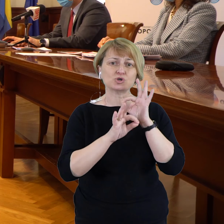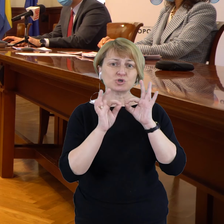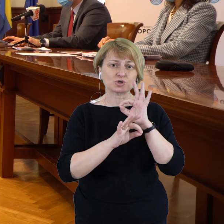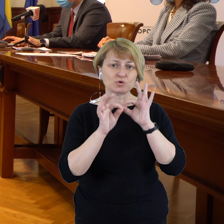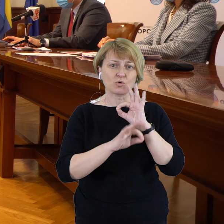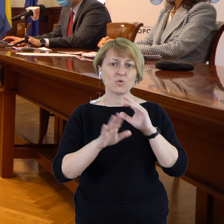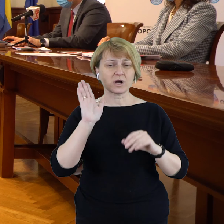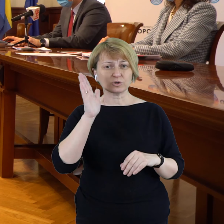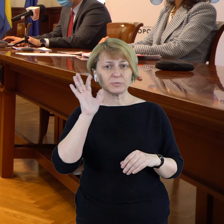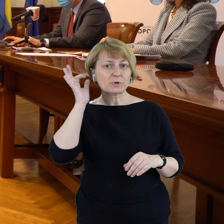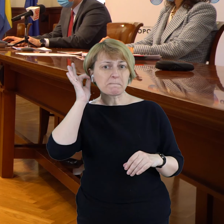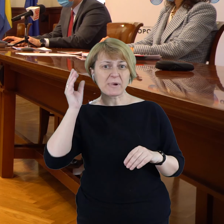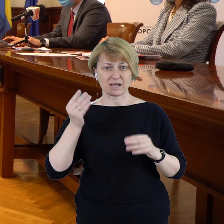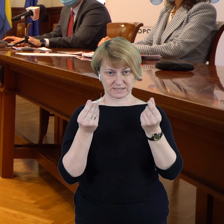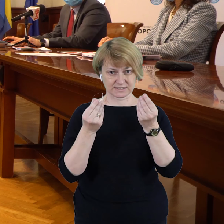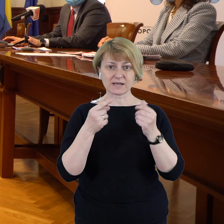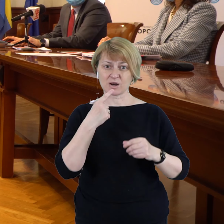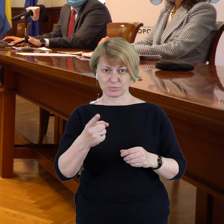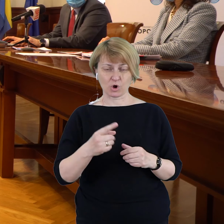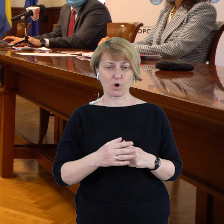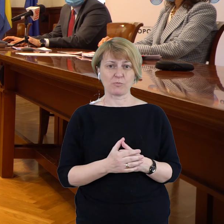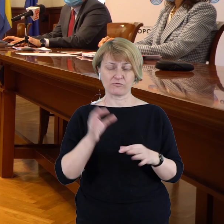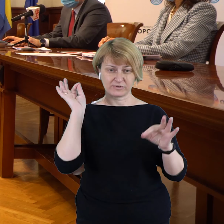na tych dochodach. O szczegółach, jeżeli Państwo będziecie chcieli,